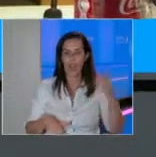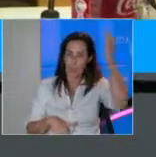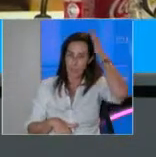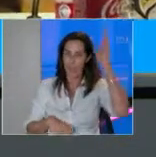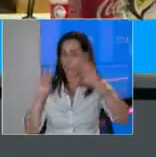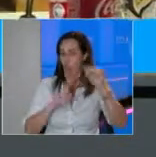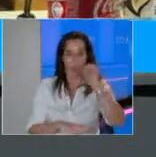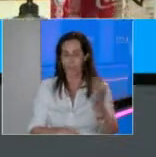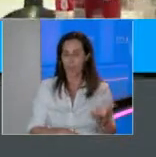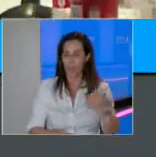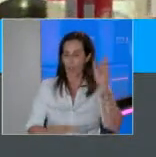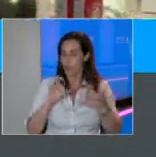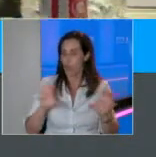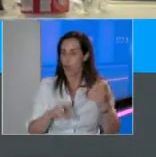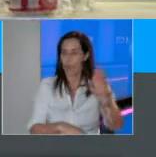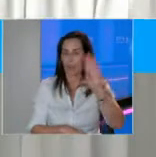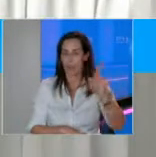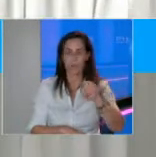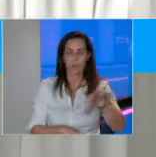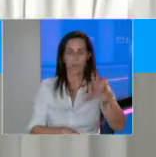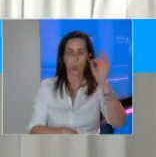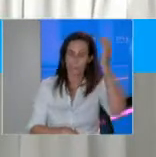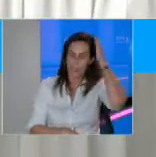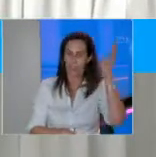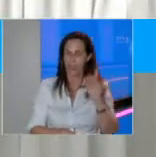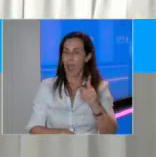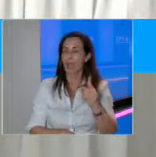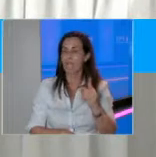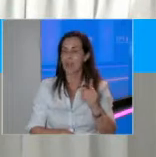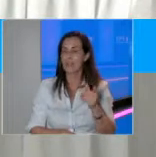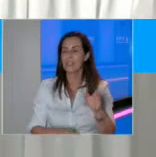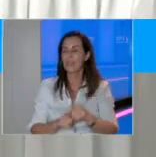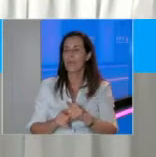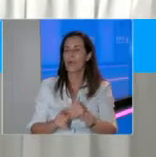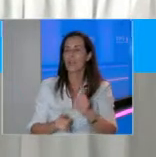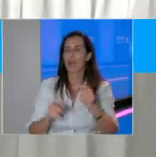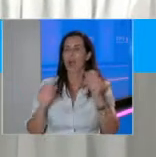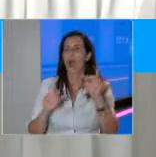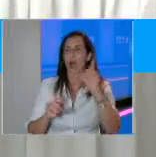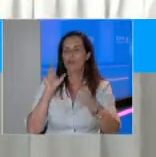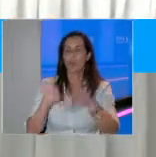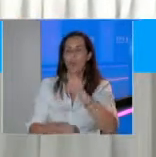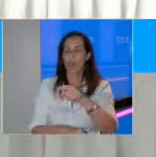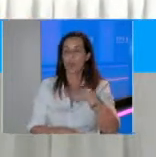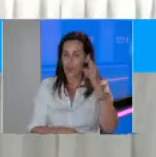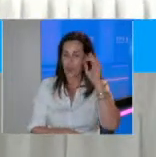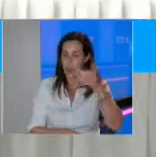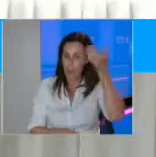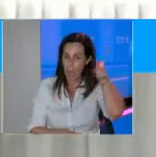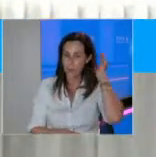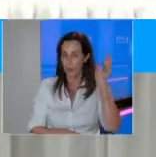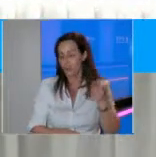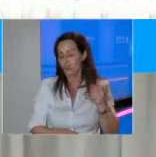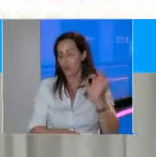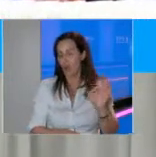הם כחול לבן, של אנשים שכועסים על ביבי והלכו לבנט. Okay. אבל זה מגרש חנייה, זה לא הבייס שלו. Mm-hmm. ואני חושב שגם ליאיר לפיד יש